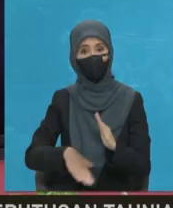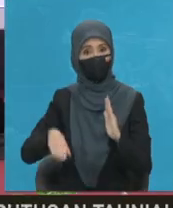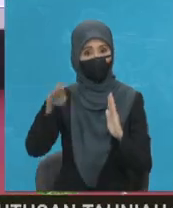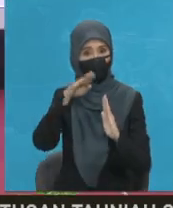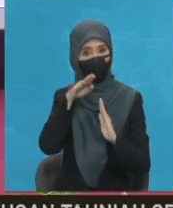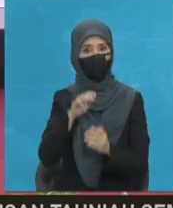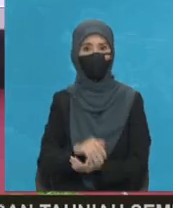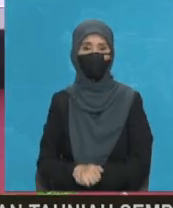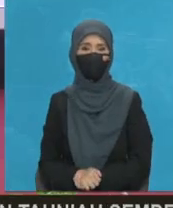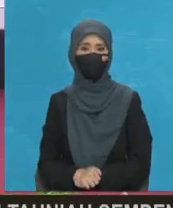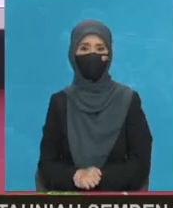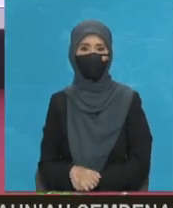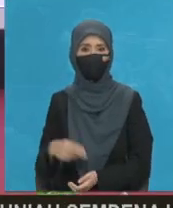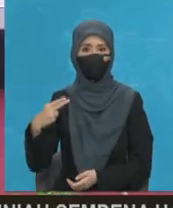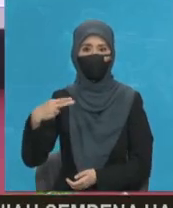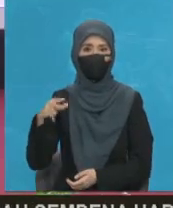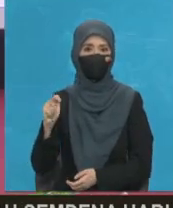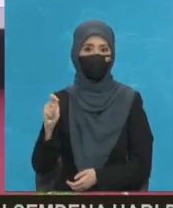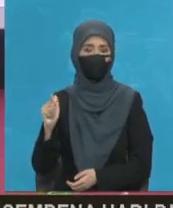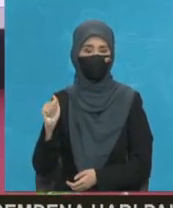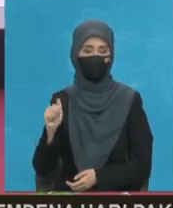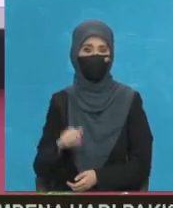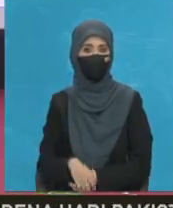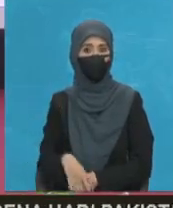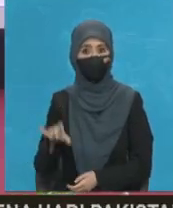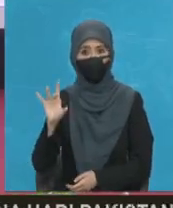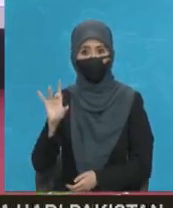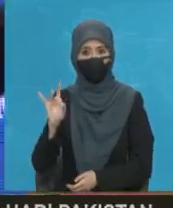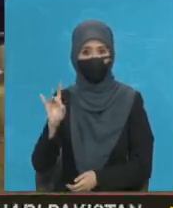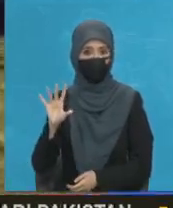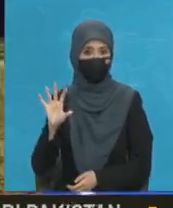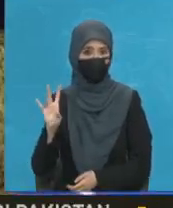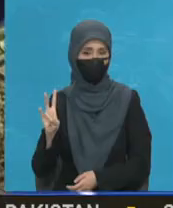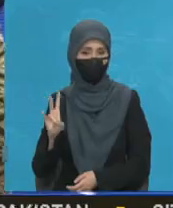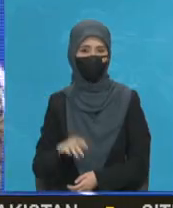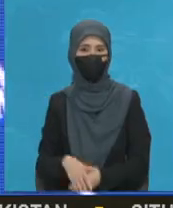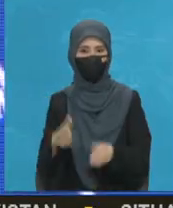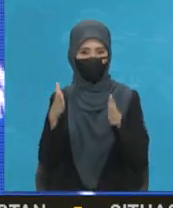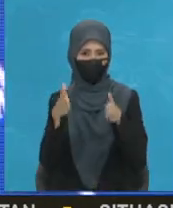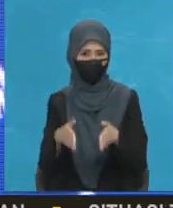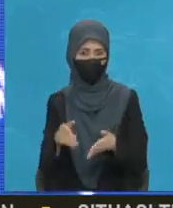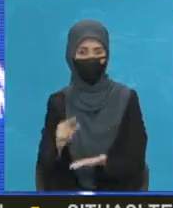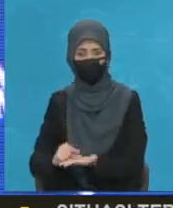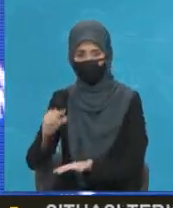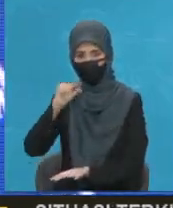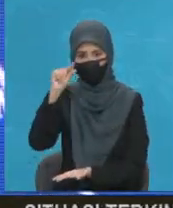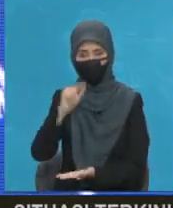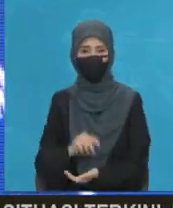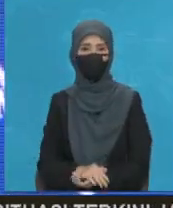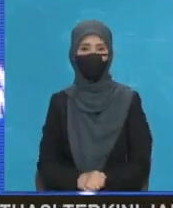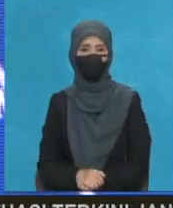Brunei hentek dan 87 peraduan ia menerima sijil kebangsaan pendidikan teknikal Brunei antek